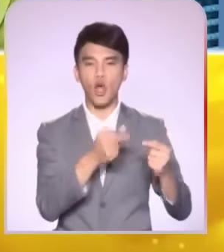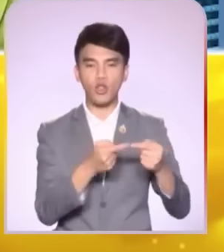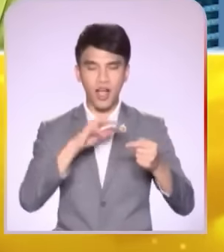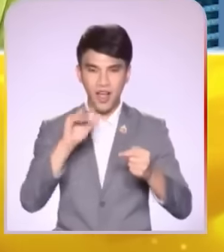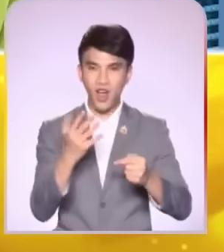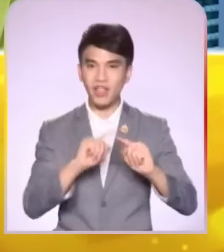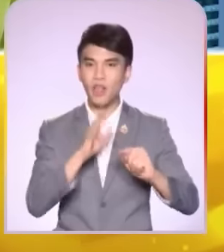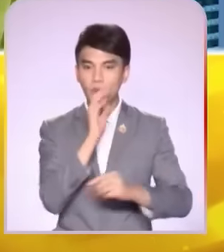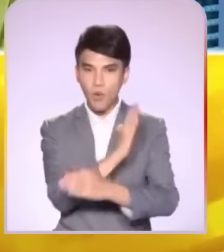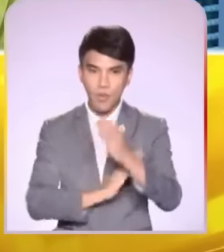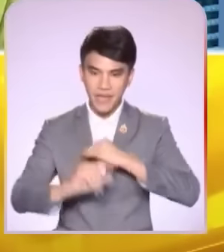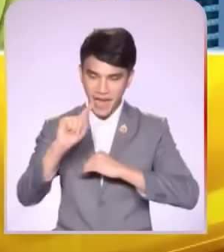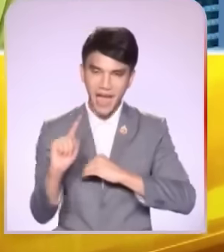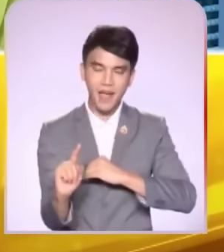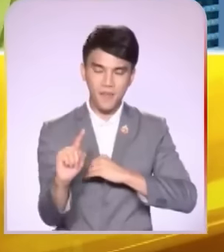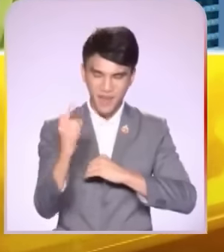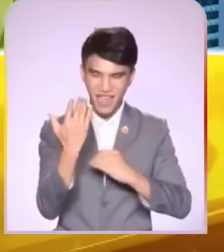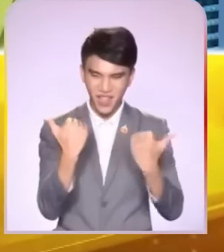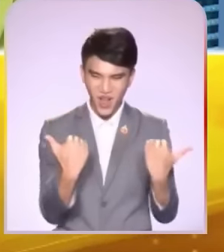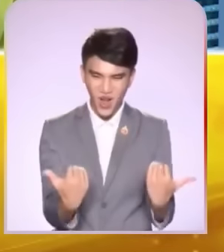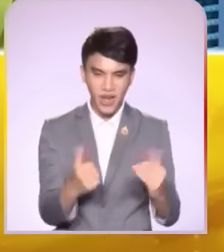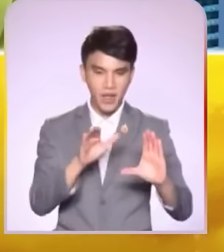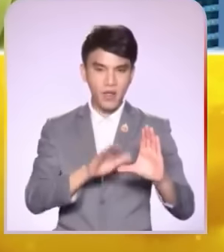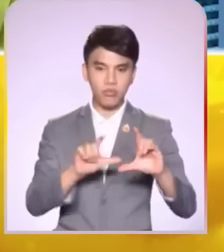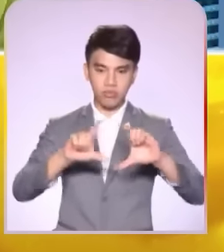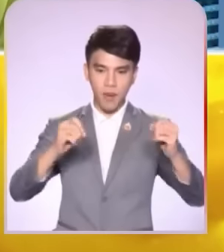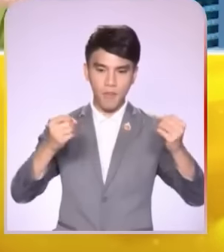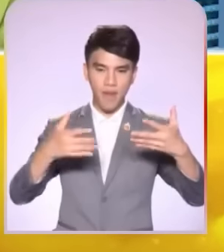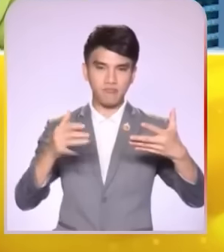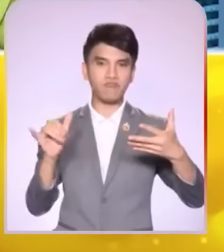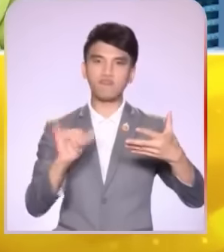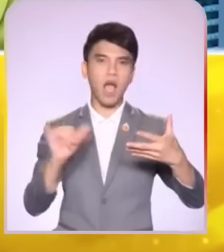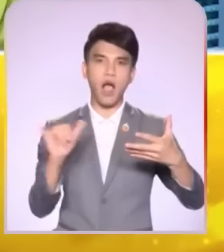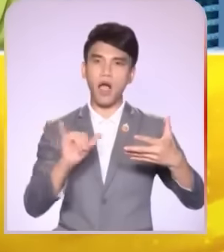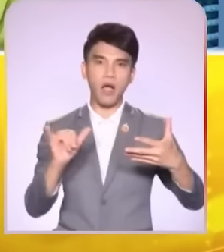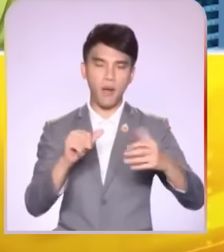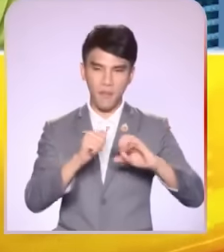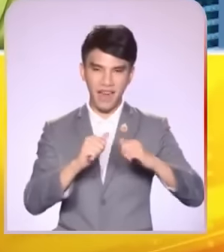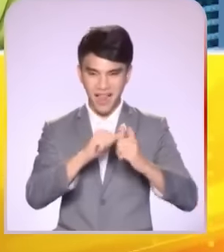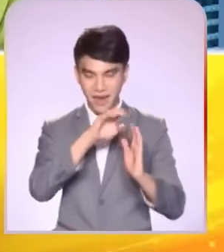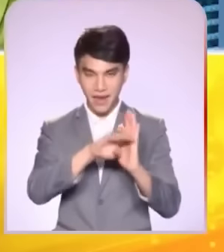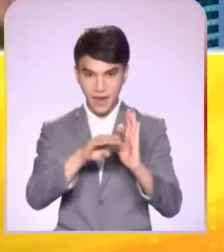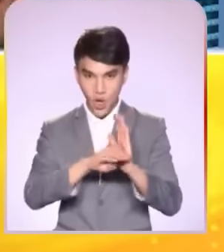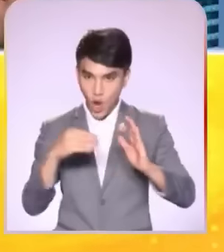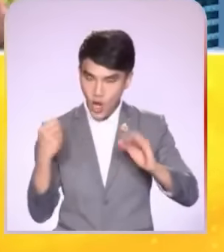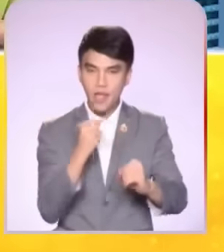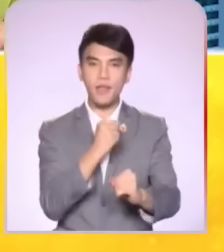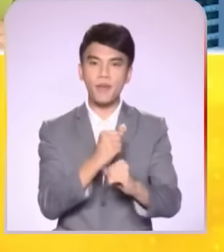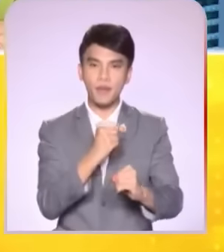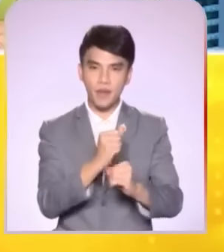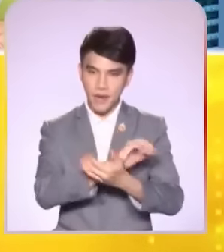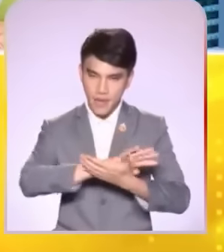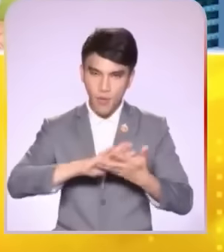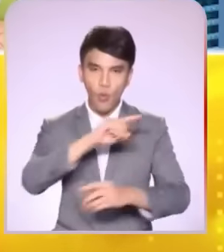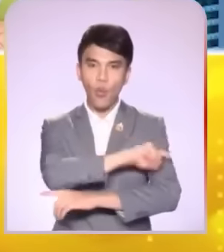แต่ถ้าหากว่าเป็นผู้พิการรายใหม่ที่ยังไม่ได้ทำบัตรประจำตัวผู้พิการหรือว่าอาจจะมีปัญหาในบางขั้นตอนต้องรีบดำเนินการให้แล้วเส